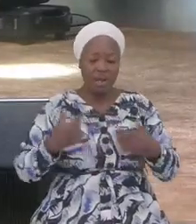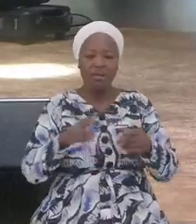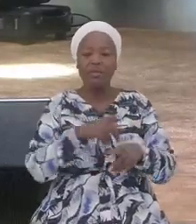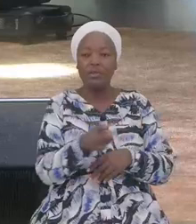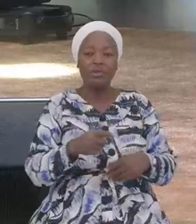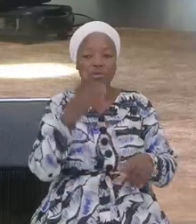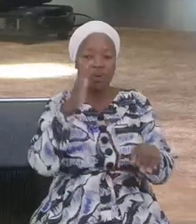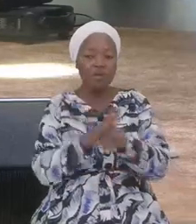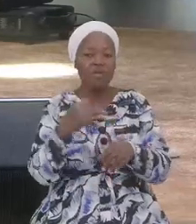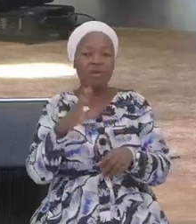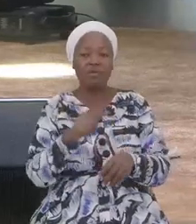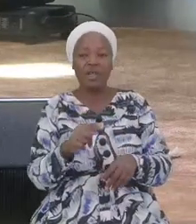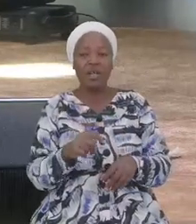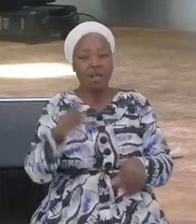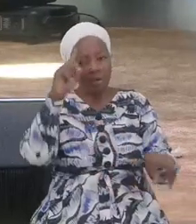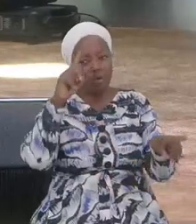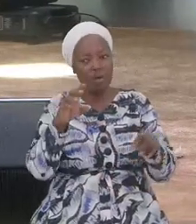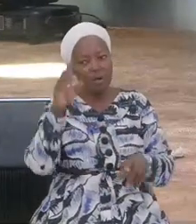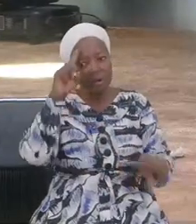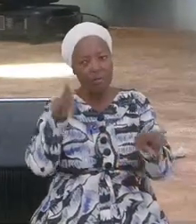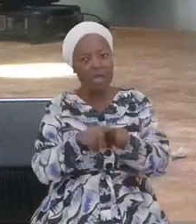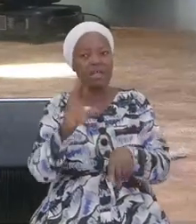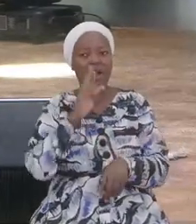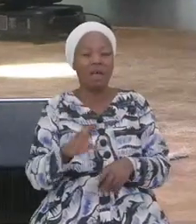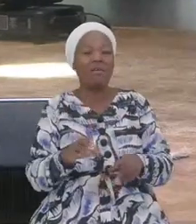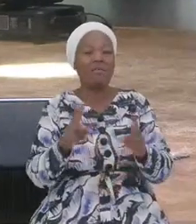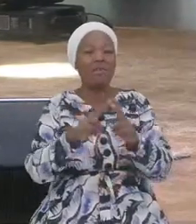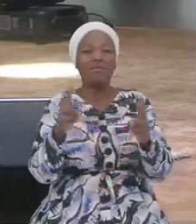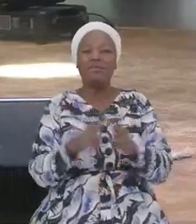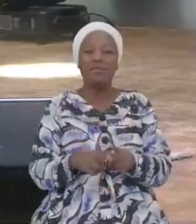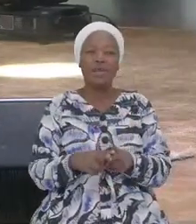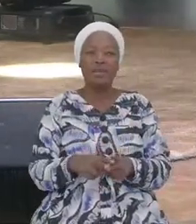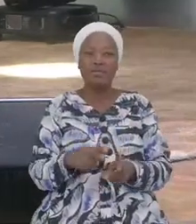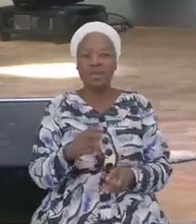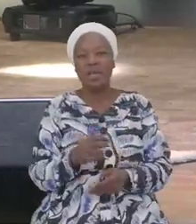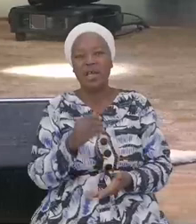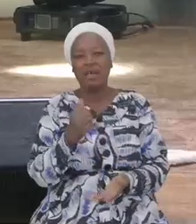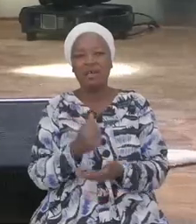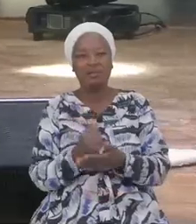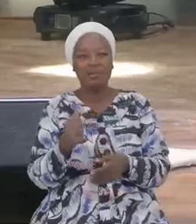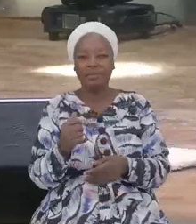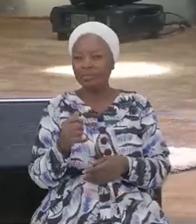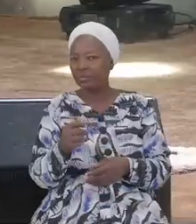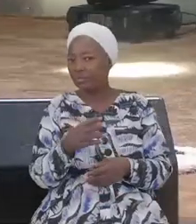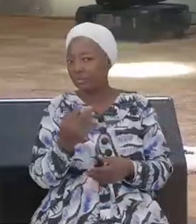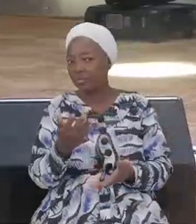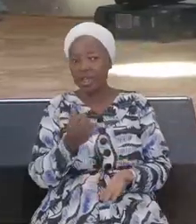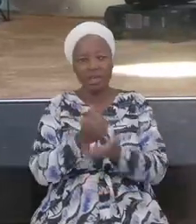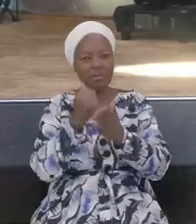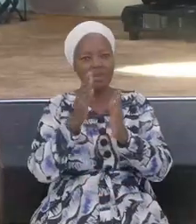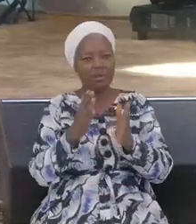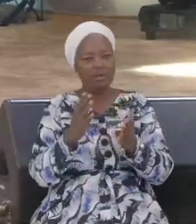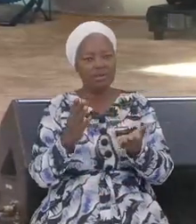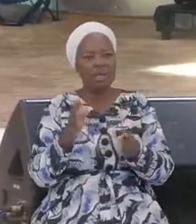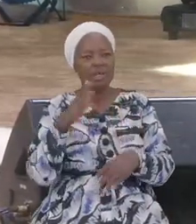de l'alliance sont des promesses conditionnelles. Premier point, c'est quoi? C'est la promesse conditionnelle de la